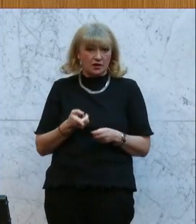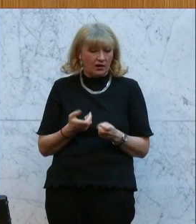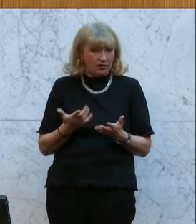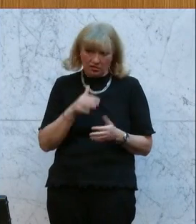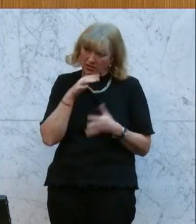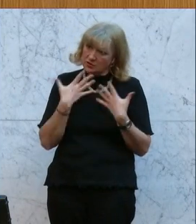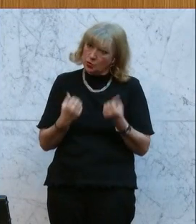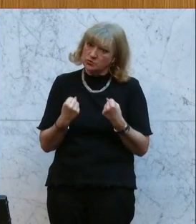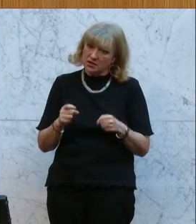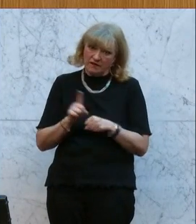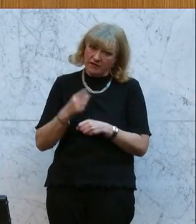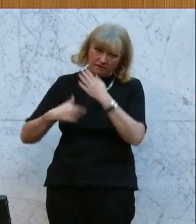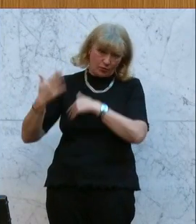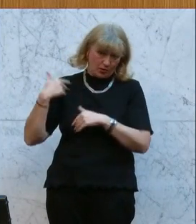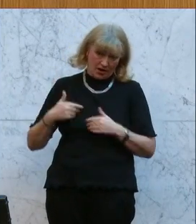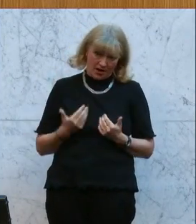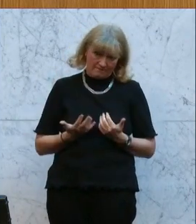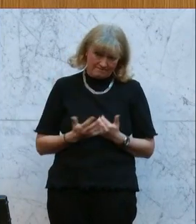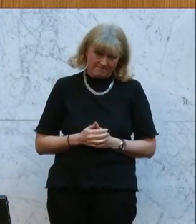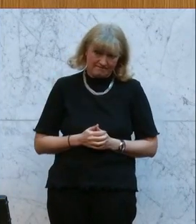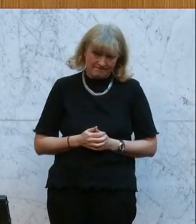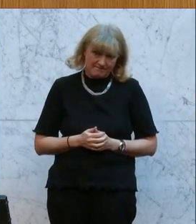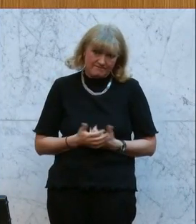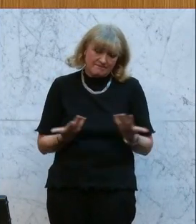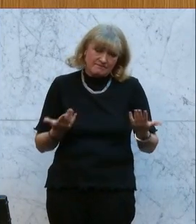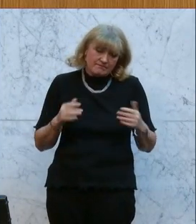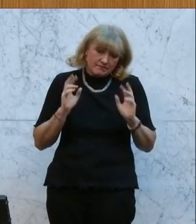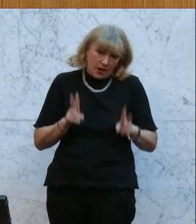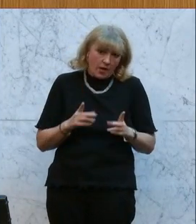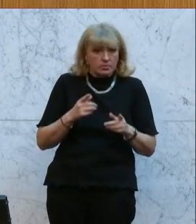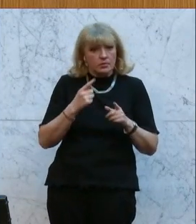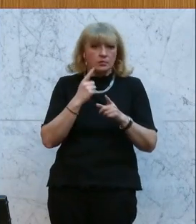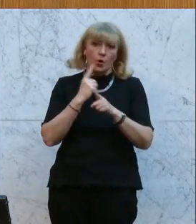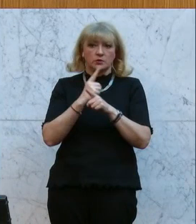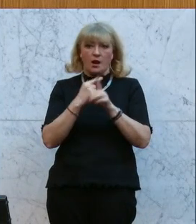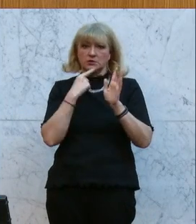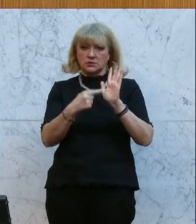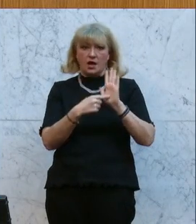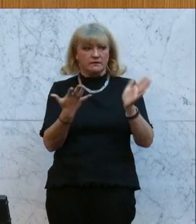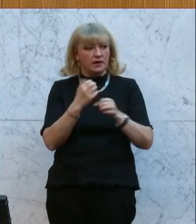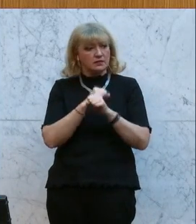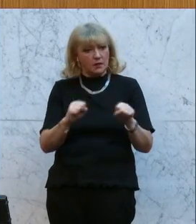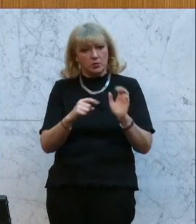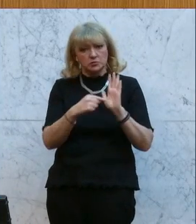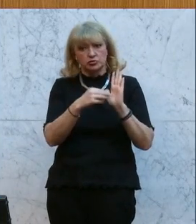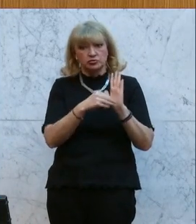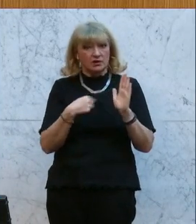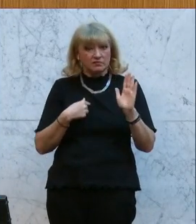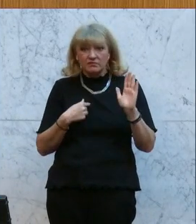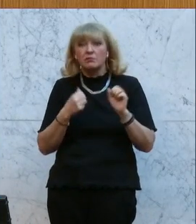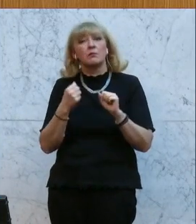gesichert, wie sie einmal gesichert war. Und das lässt sich objektivieren. Im internationalen Demokratieindex stehen wir bei Platz